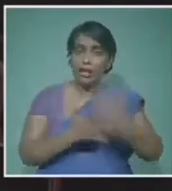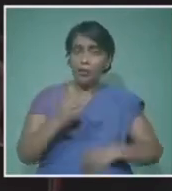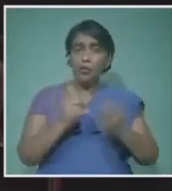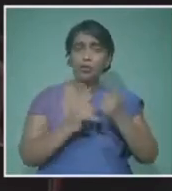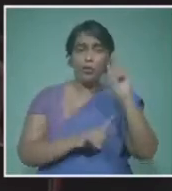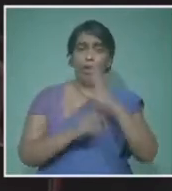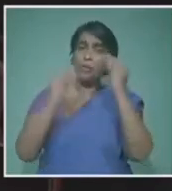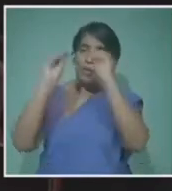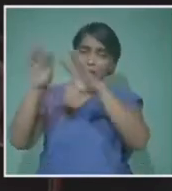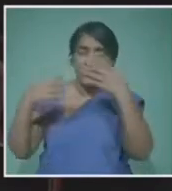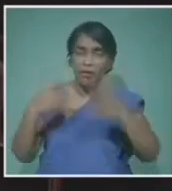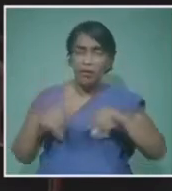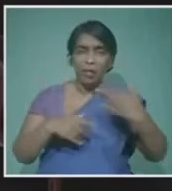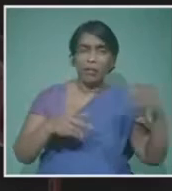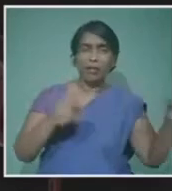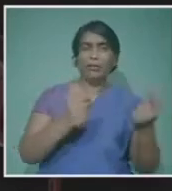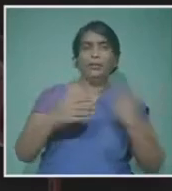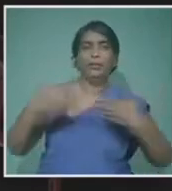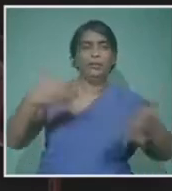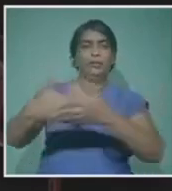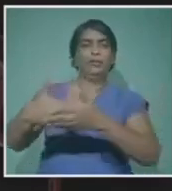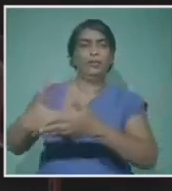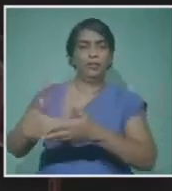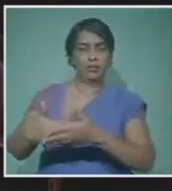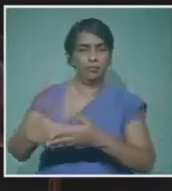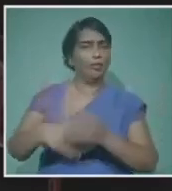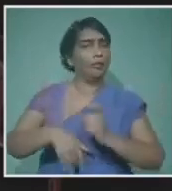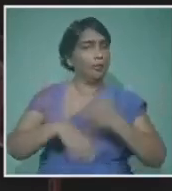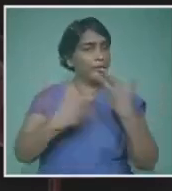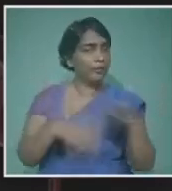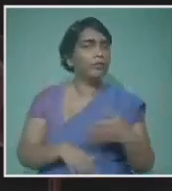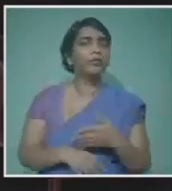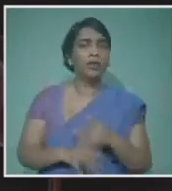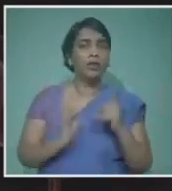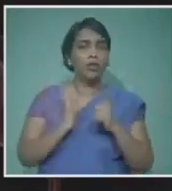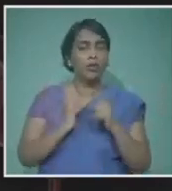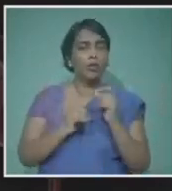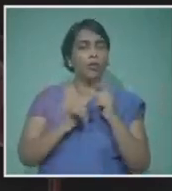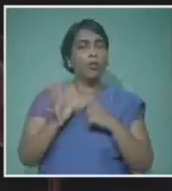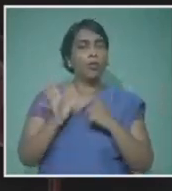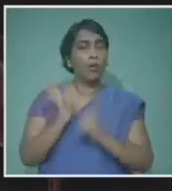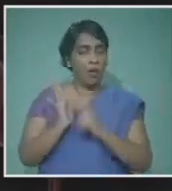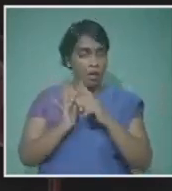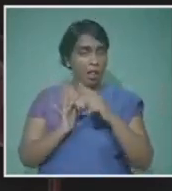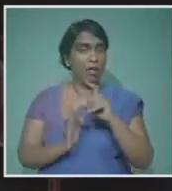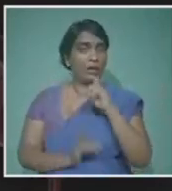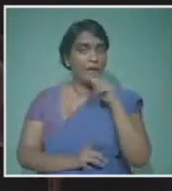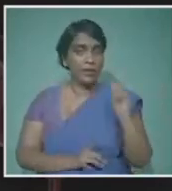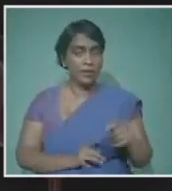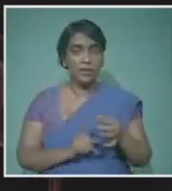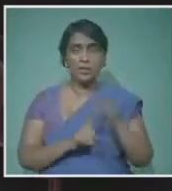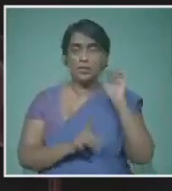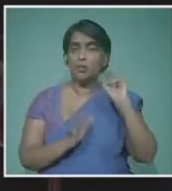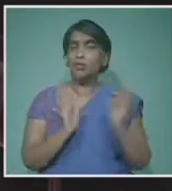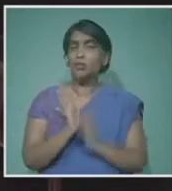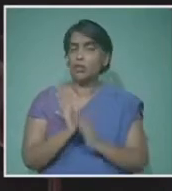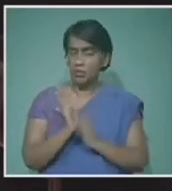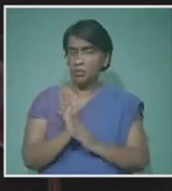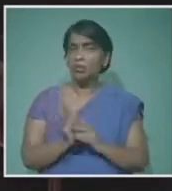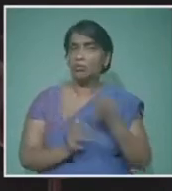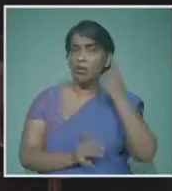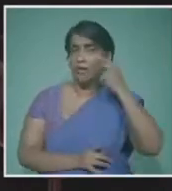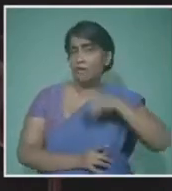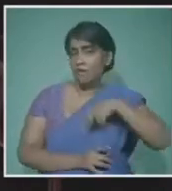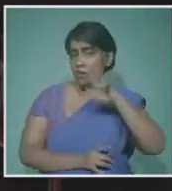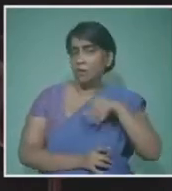ඇමුණුම් දැම්මා. කොමිසම කාලයත් ඉවර වෙලා. එනිසා මේ උපාලි අබේරත්න මිනිසුරුවරයා මේ ජනාධිපති කොමිසම් සභාව පිළිබඳ යම් විශ්වාසයක්